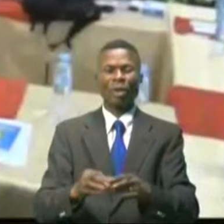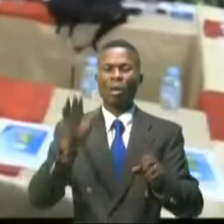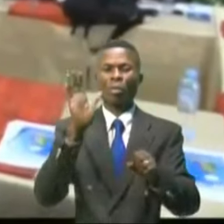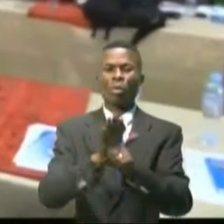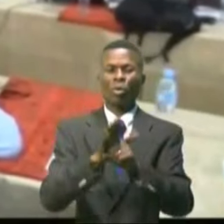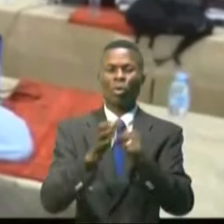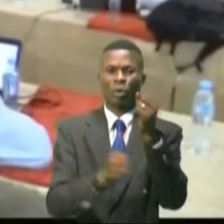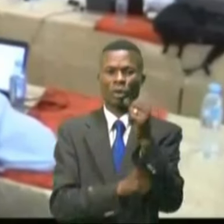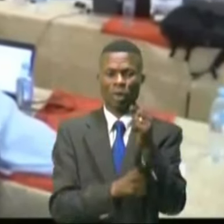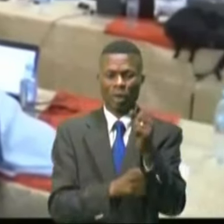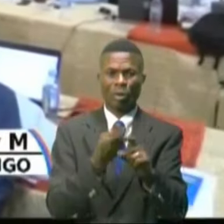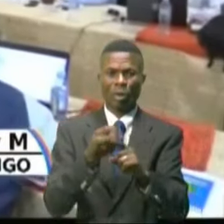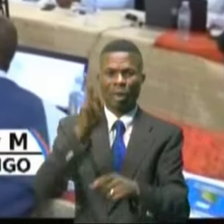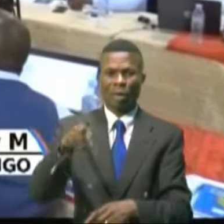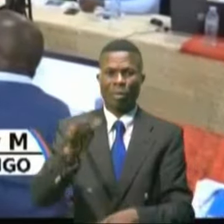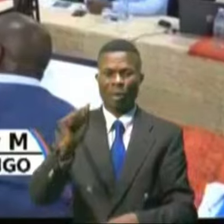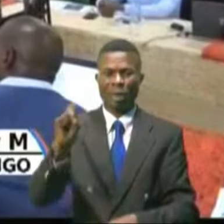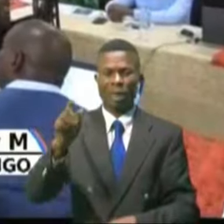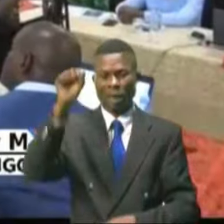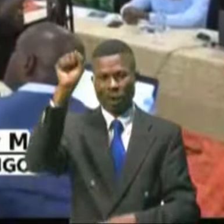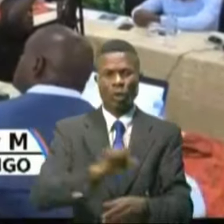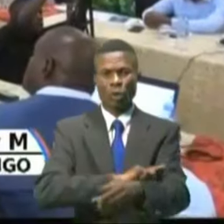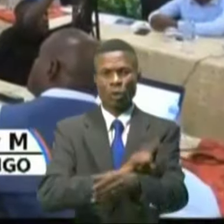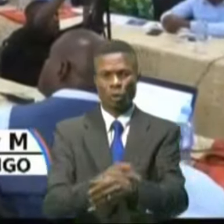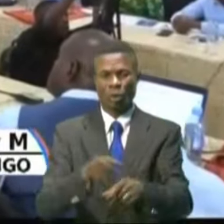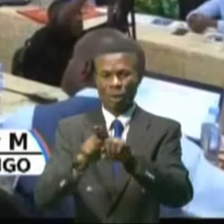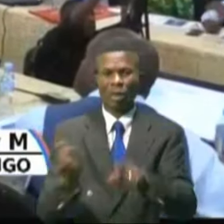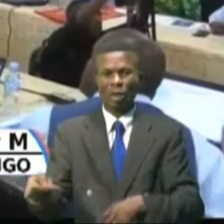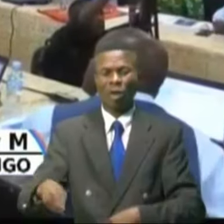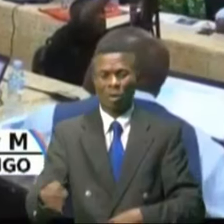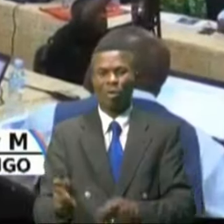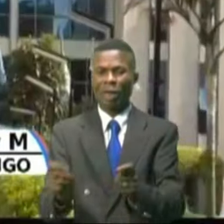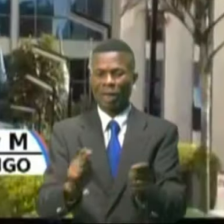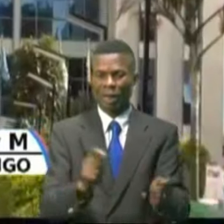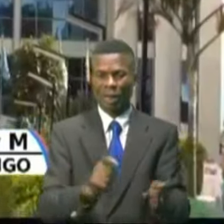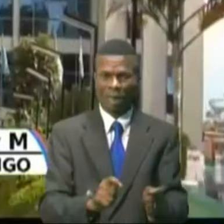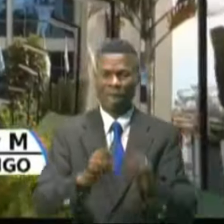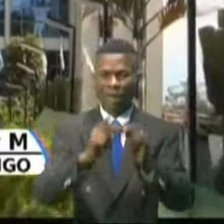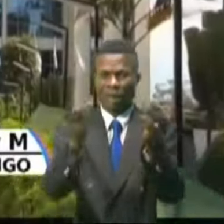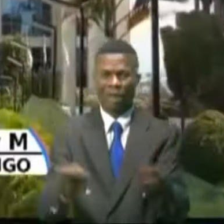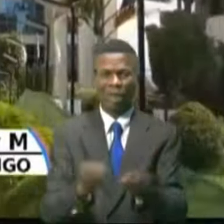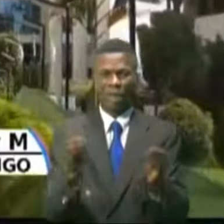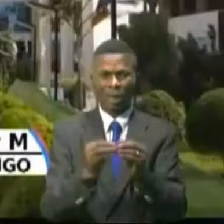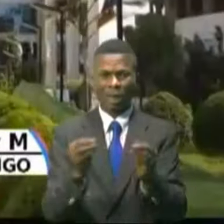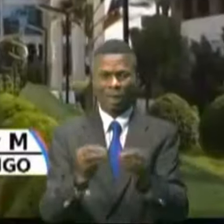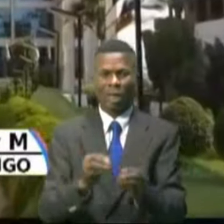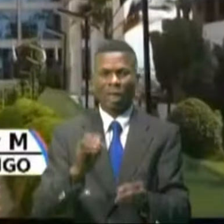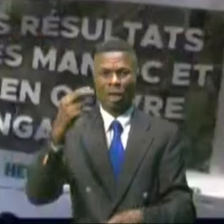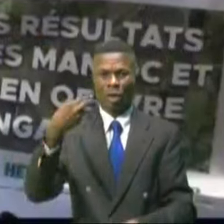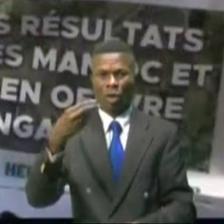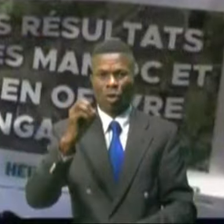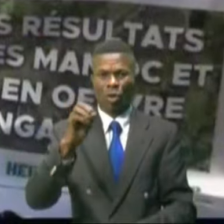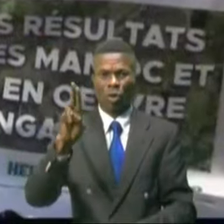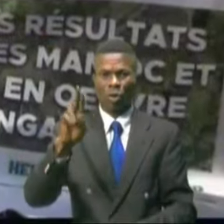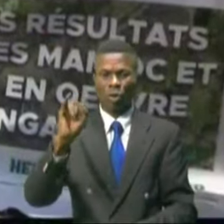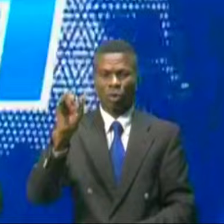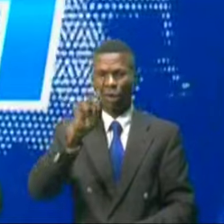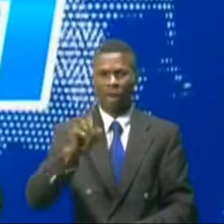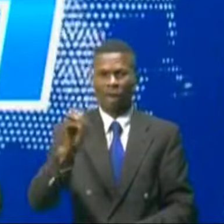du Picagel, du Sud Kivu et Tanganyika dans la salle des réunions de l'hôtel Horizon de Ngouba dans la commune